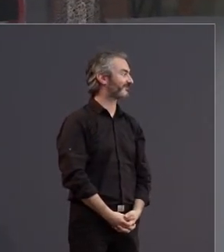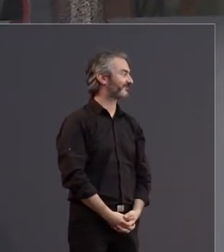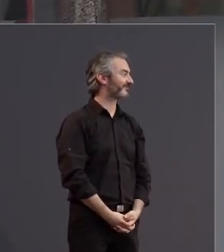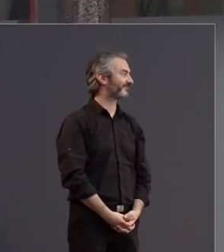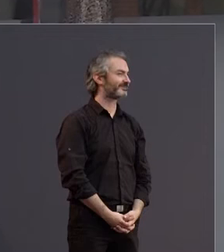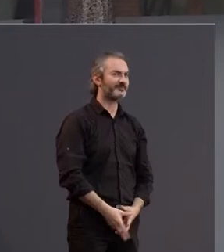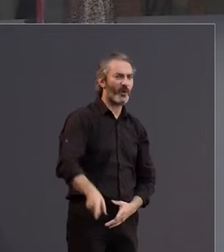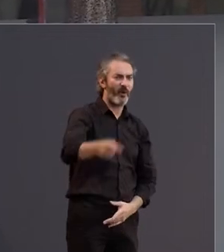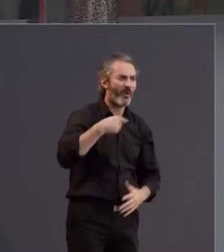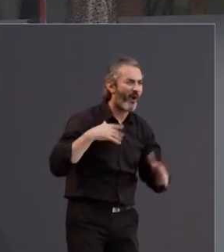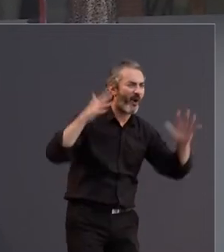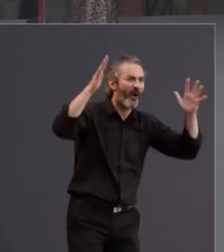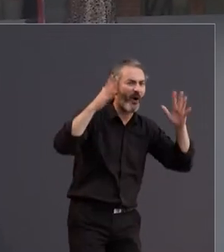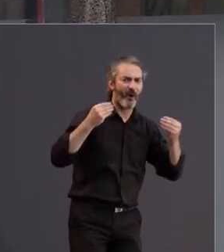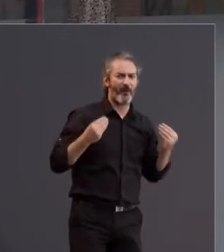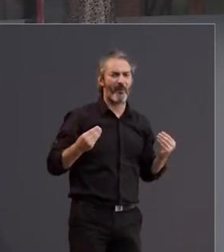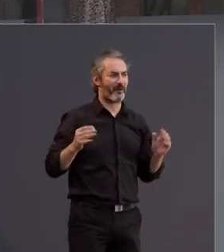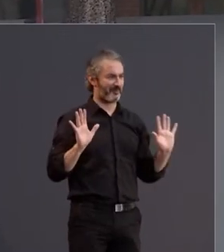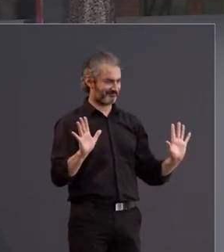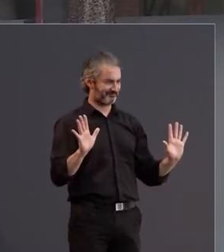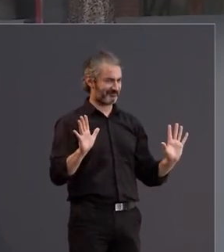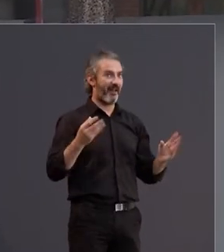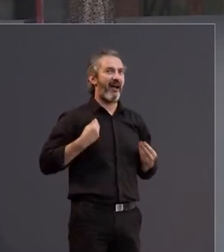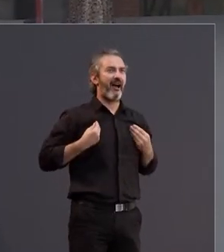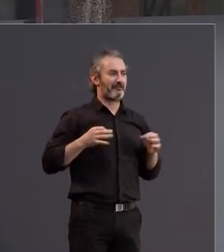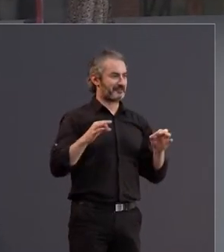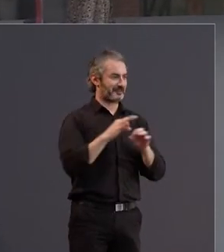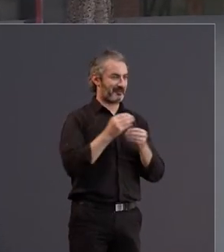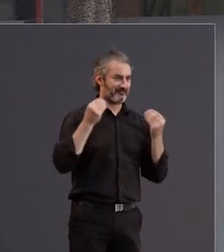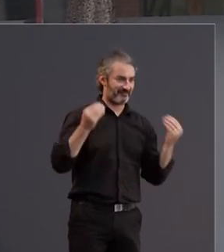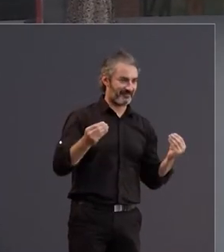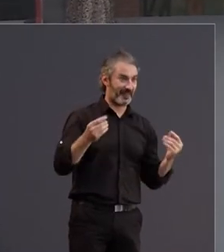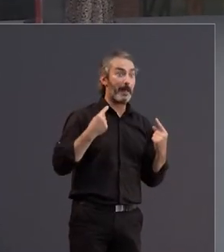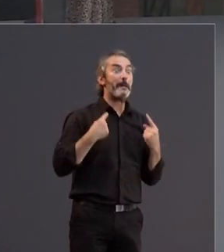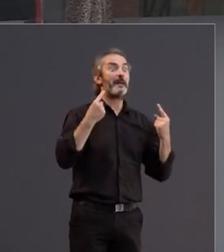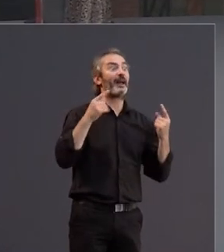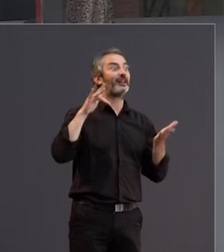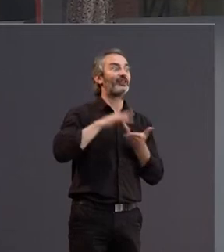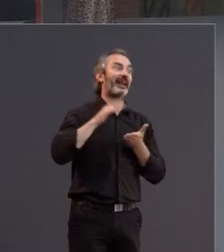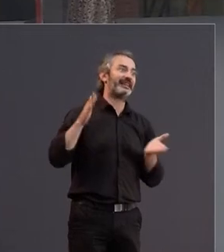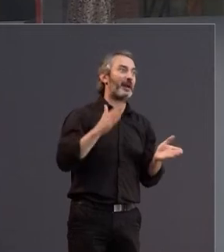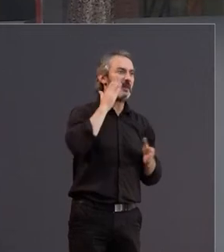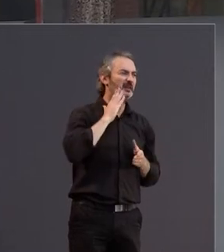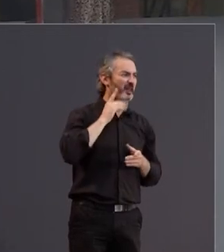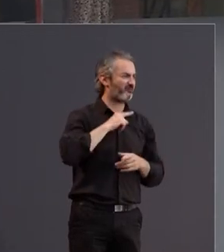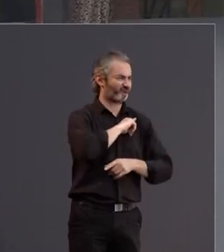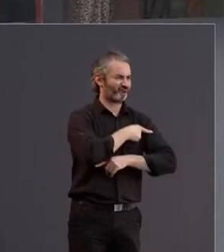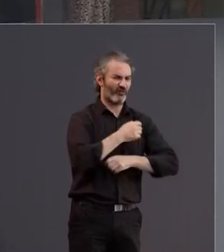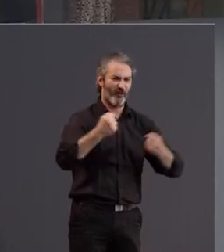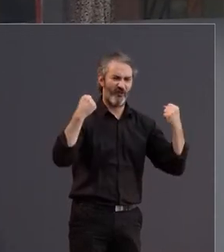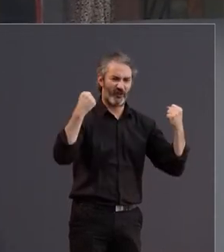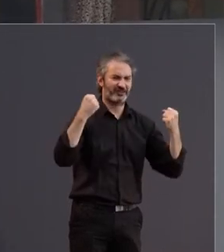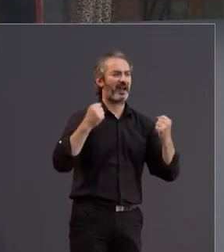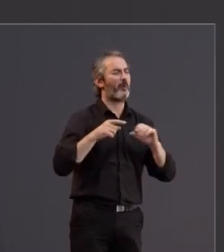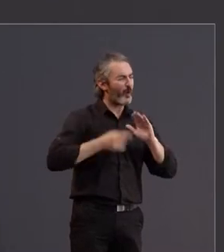Veig que esteu entrenats amb els aplaudiments, no hem de patir, veig que molt bé, malgrat que sigui la primera sessió del dematí, aneu amb força, o sigui que això no